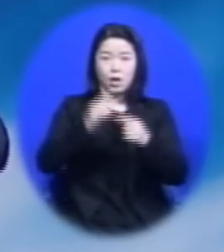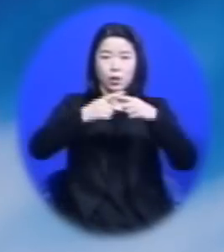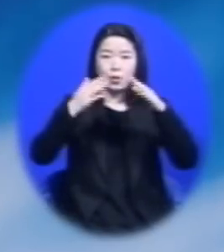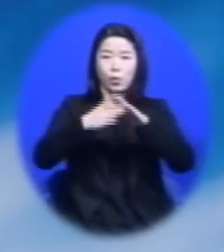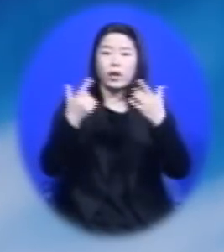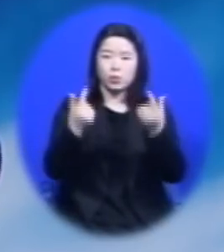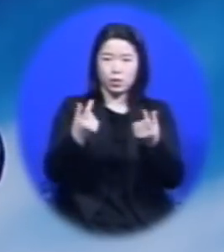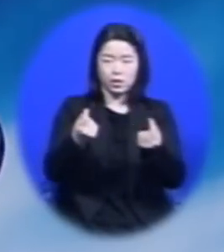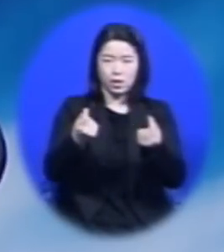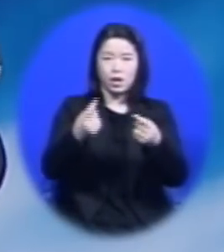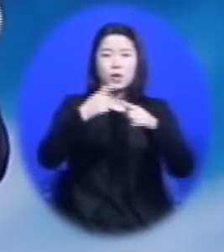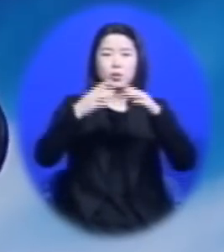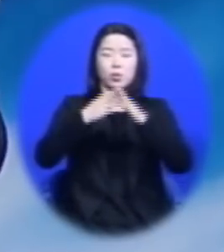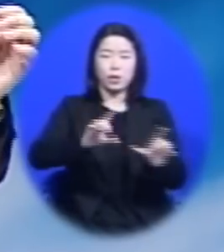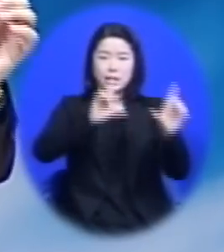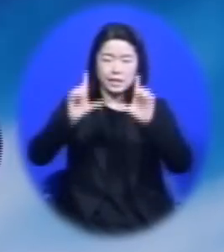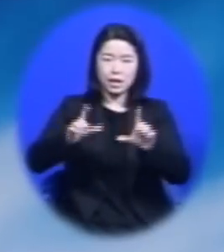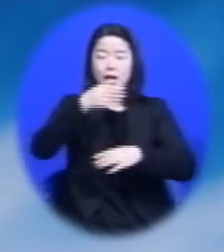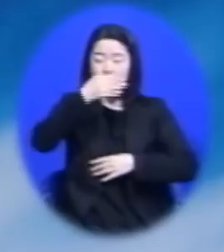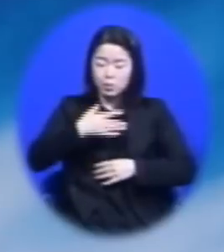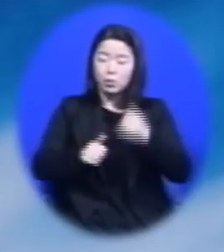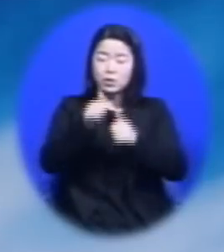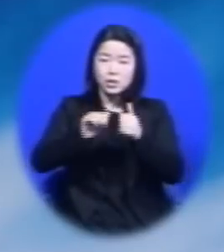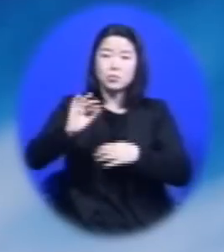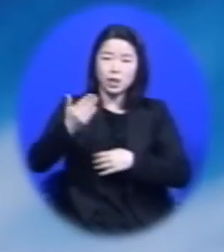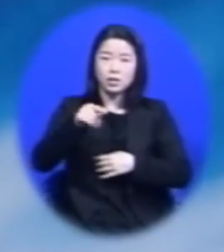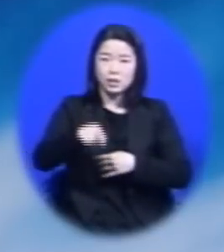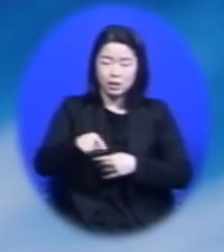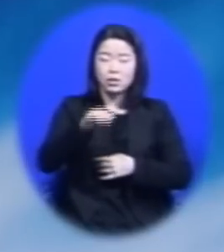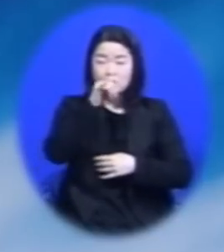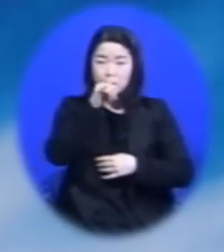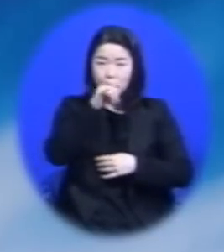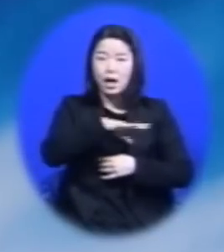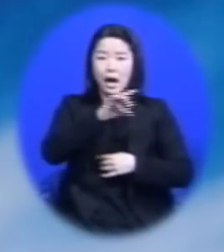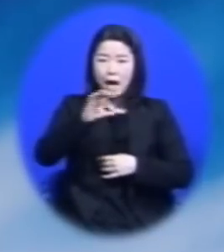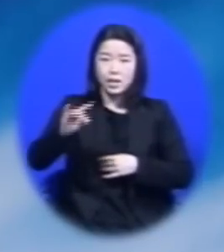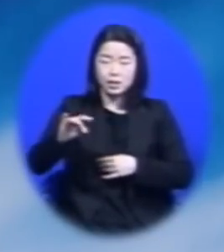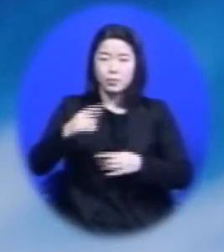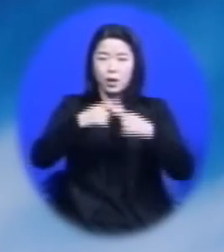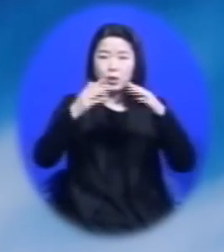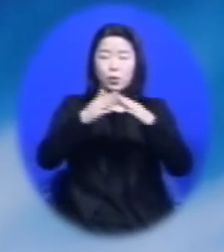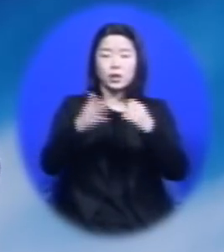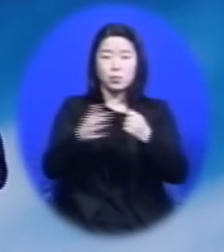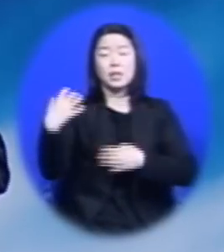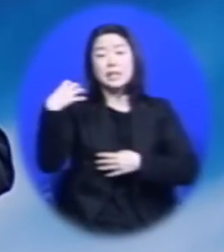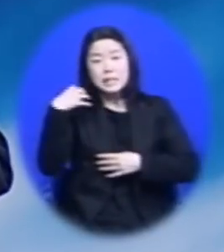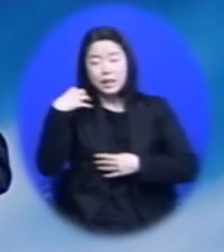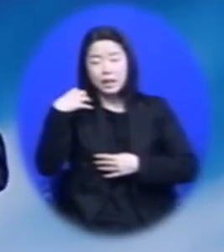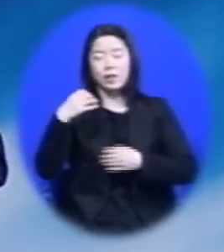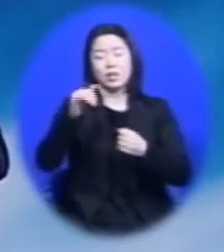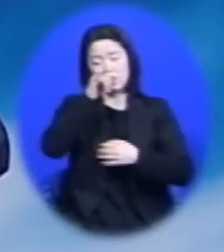교회 생활을 힘들고 시험되는 일 있습니다 때때로 교회를 위해 책임져야 될 일이 부담되기도